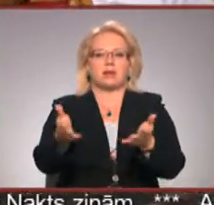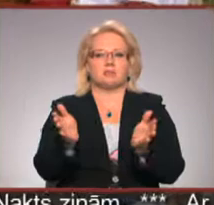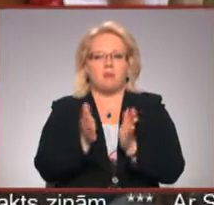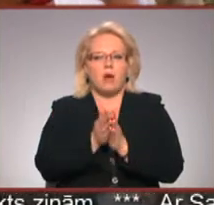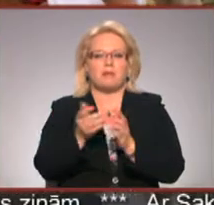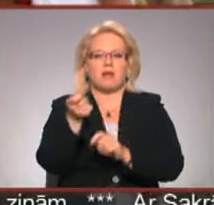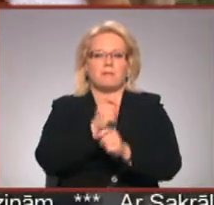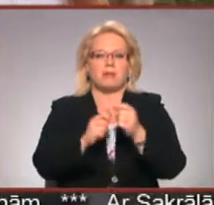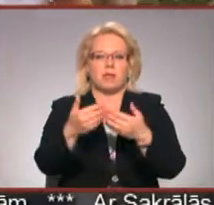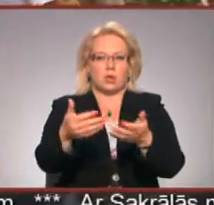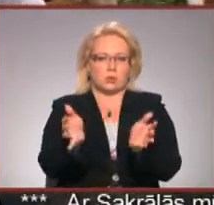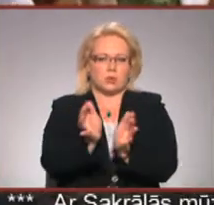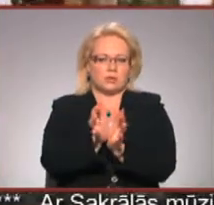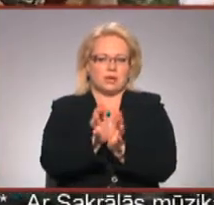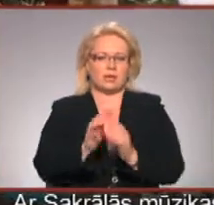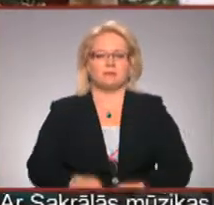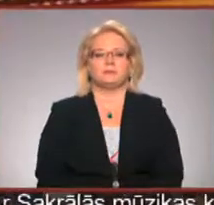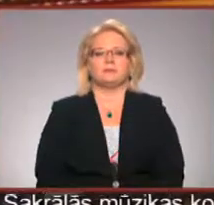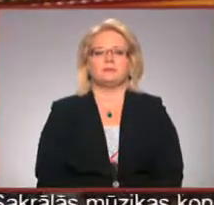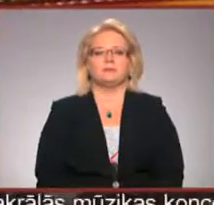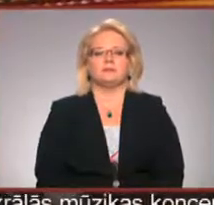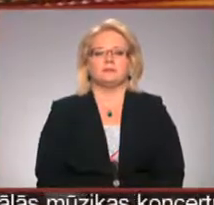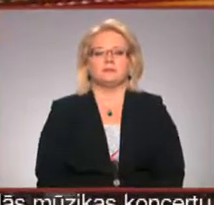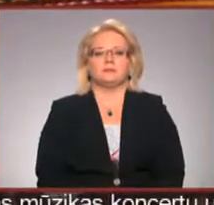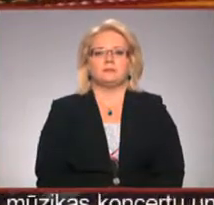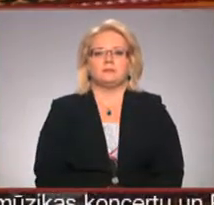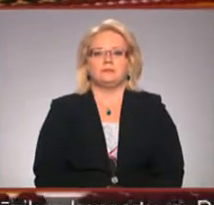vai rokām pītie groziņi. Liene Laviņa, Mārtiņš Šalms, Latvijas televīzija.